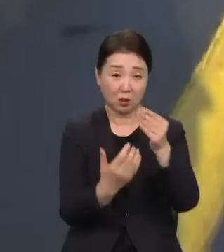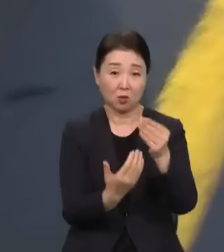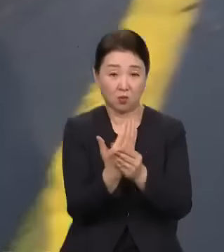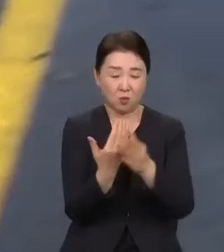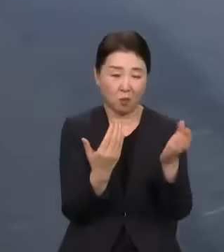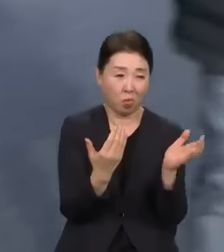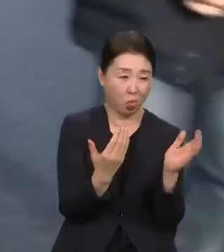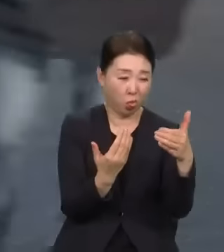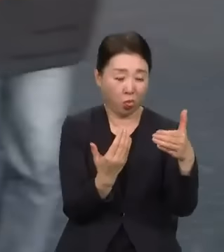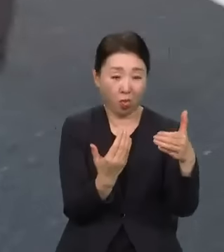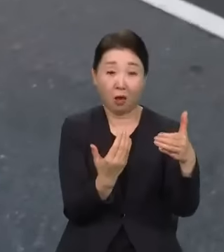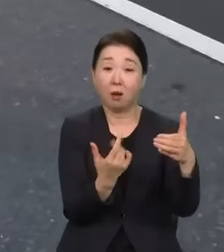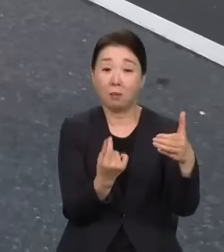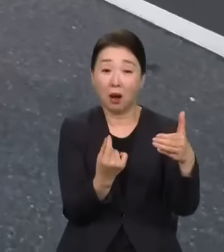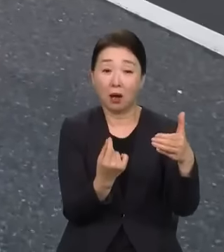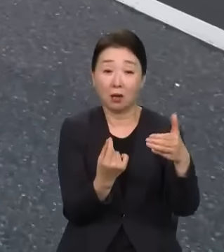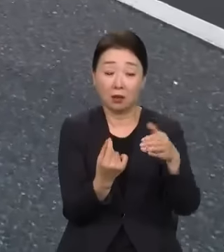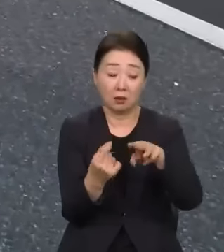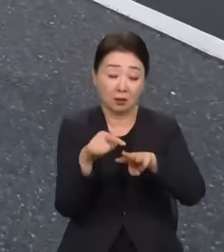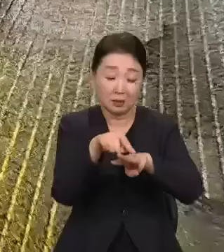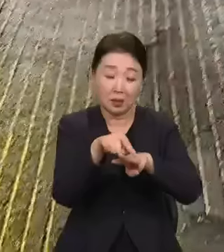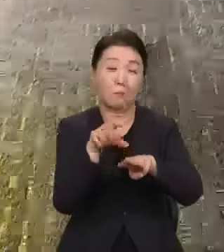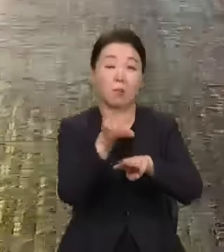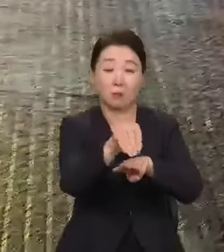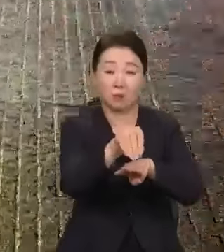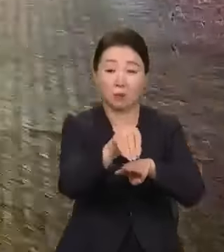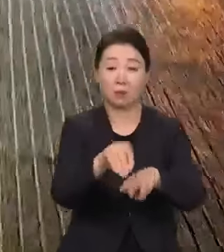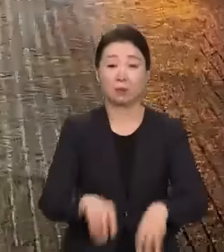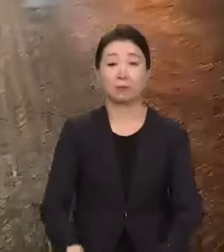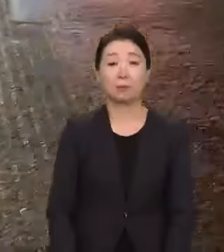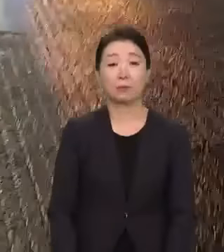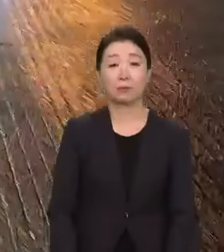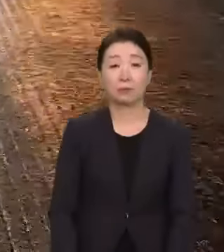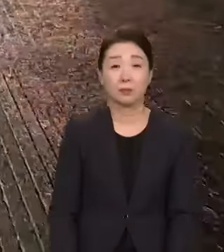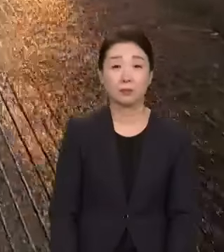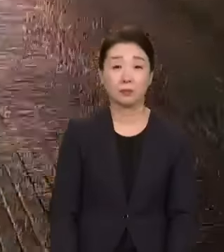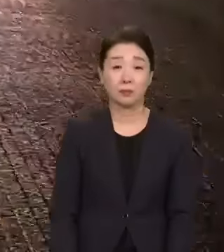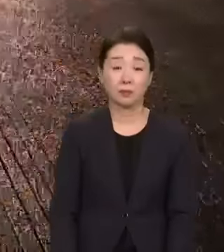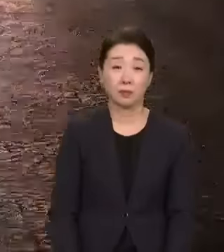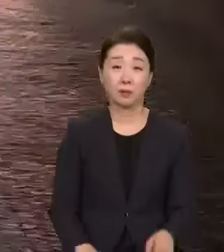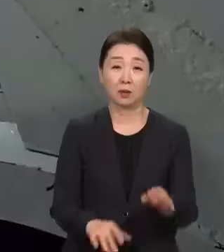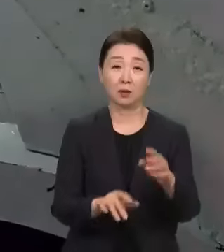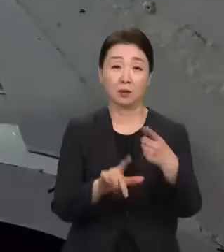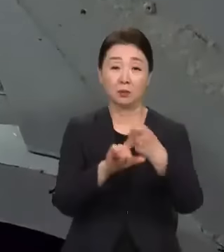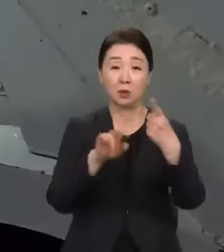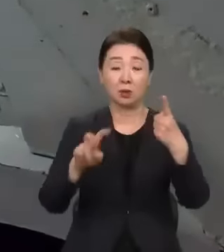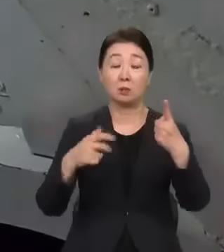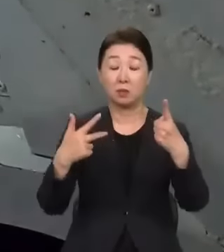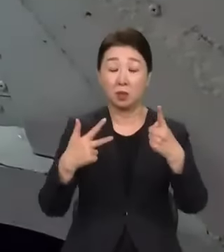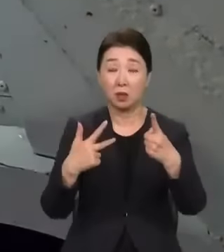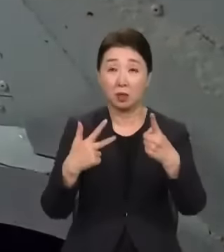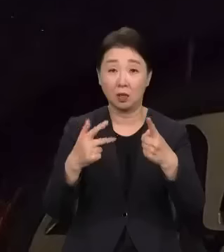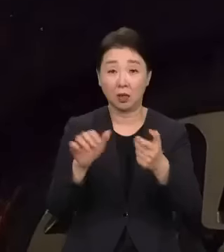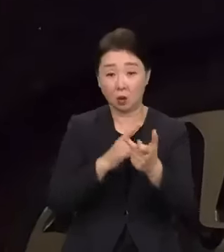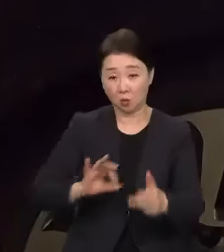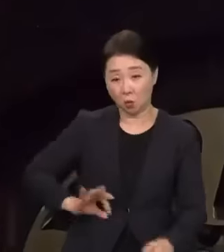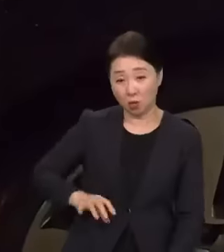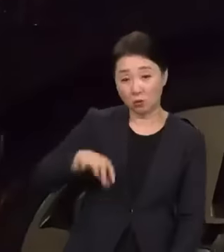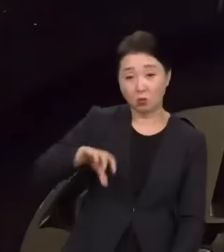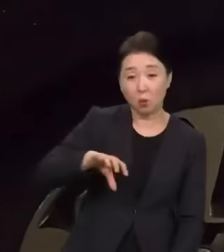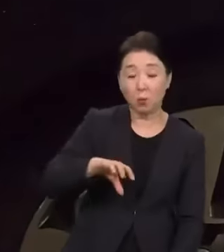이렇게 휘어져 있고 아직도 1차선은 통제되고 있습니다. 지난달 27일 강원도 원주에서도 43중 추돌 사고로